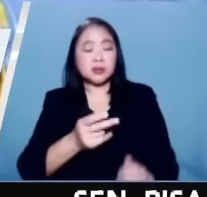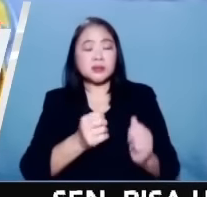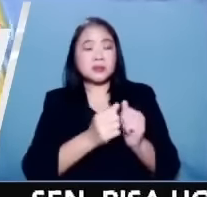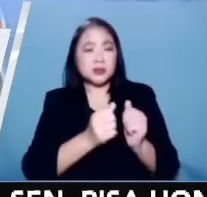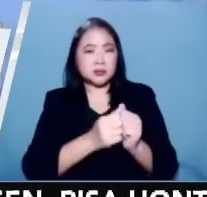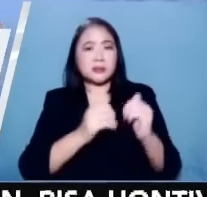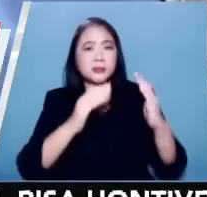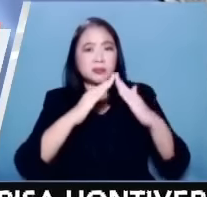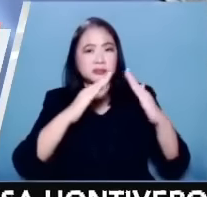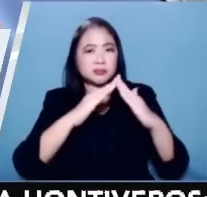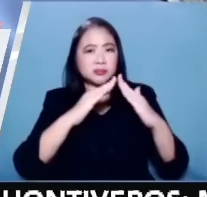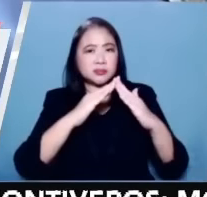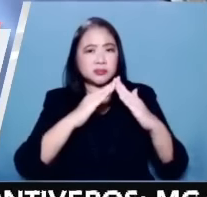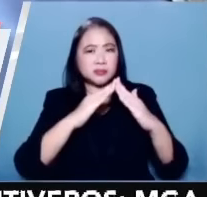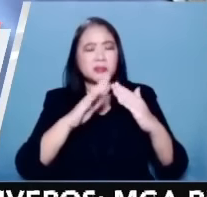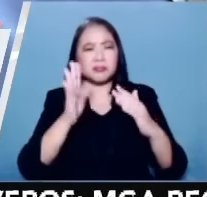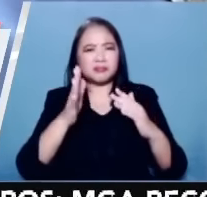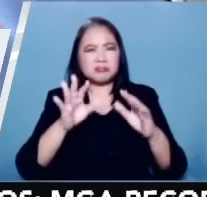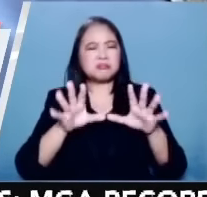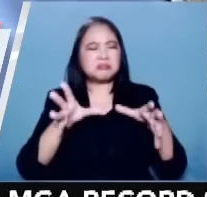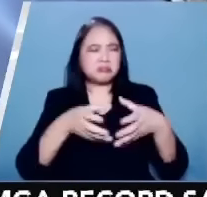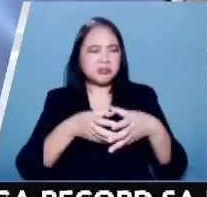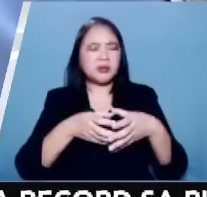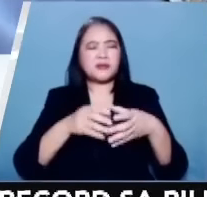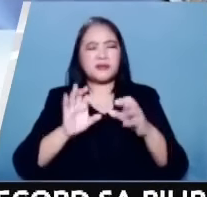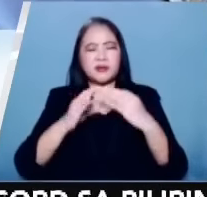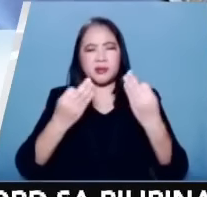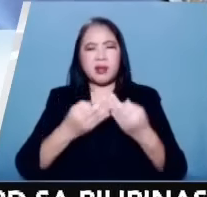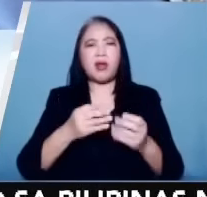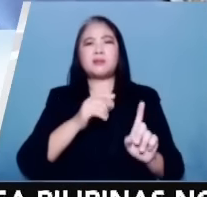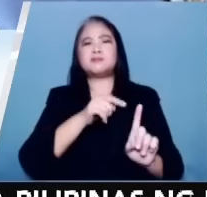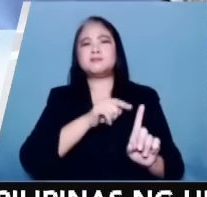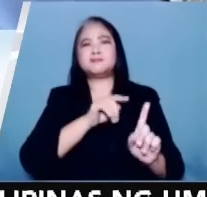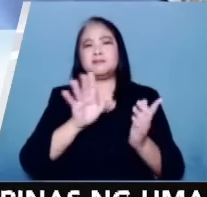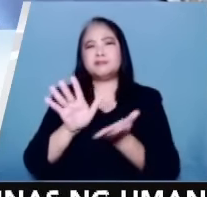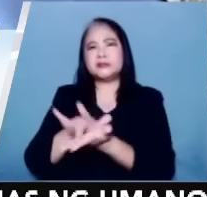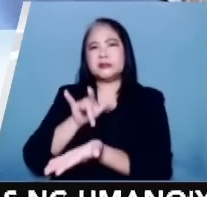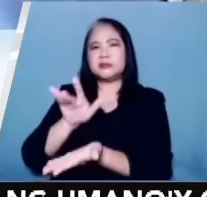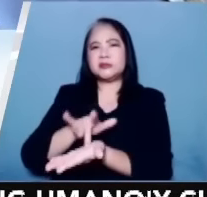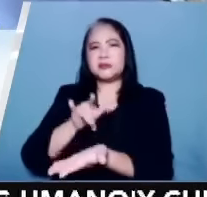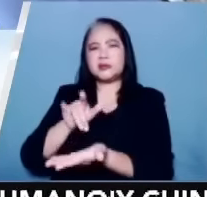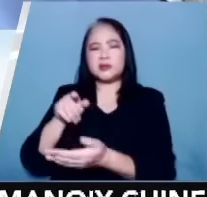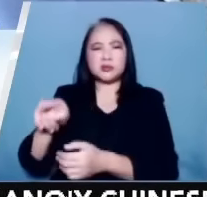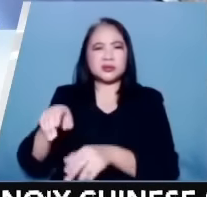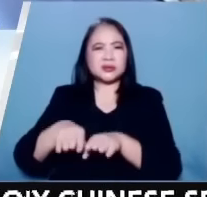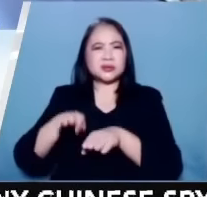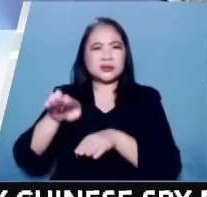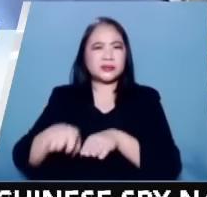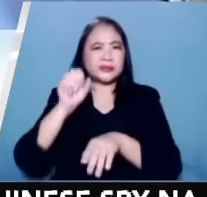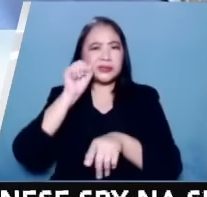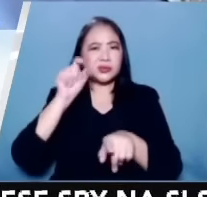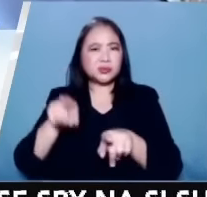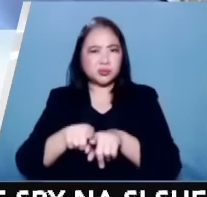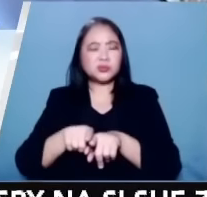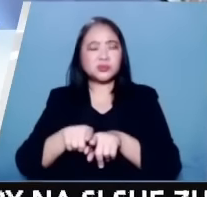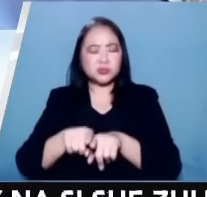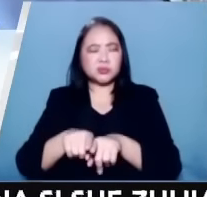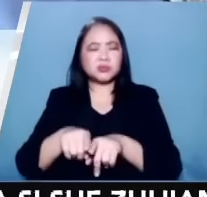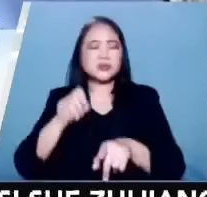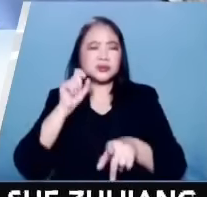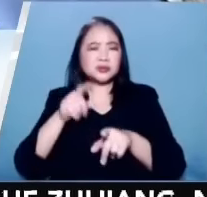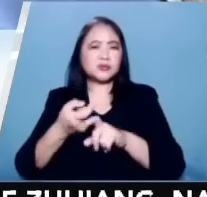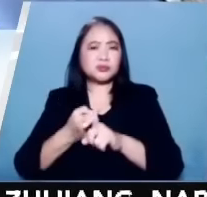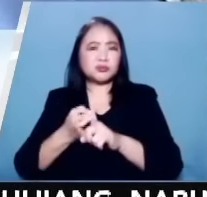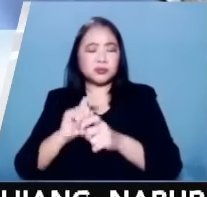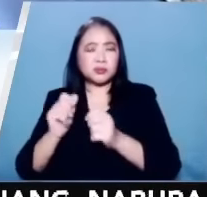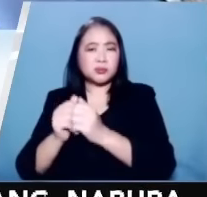extended family nag Take advantage siya doon sa kanyang ah kapatid sa ina ng ah sa loob